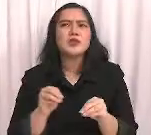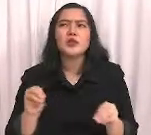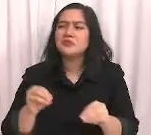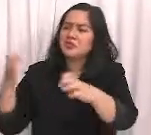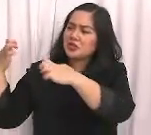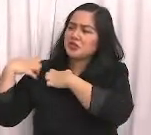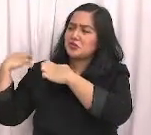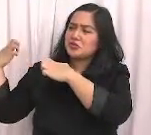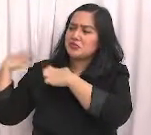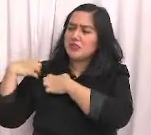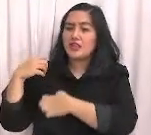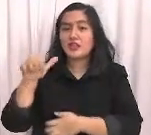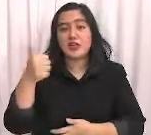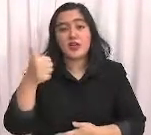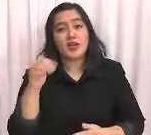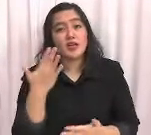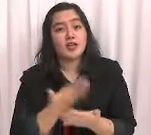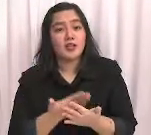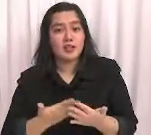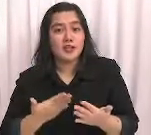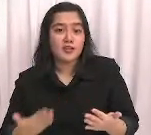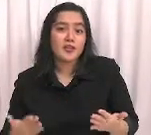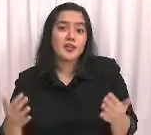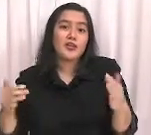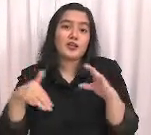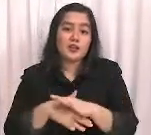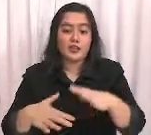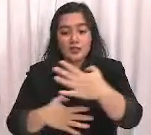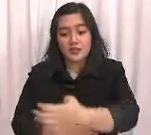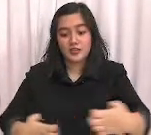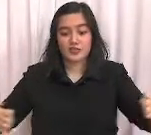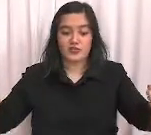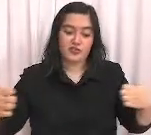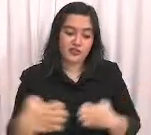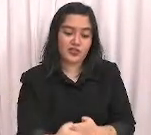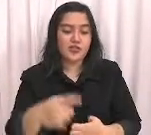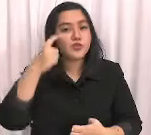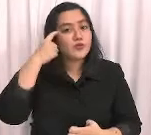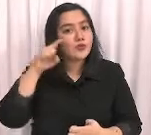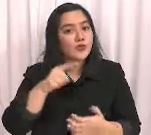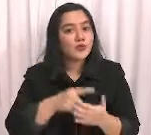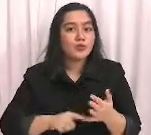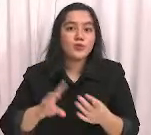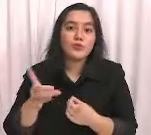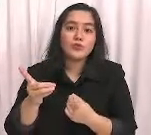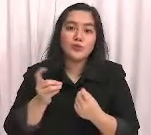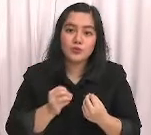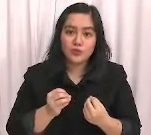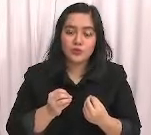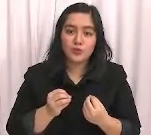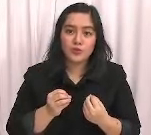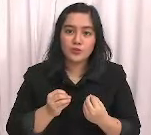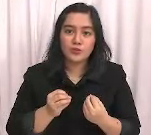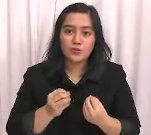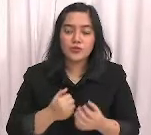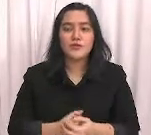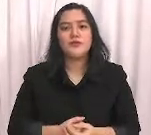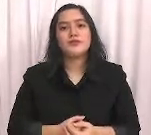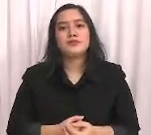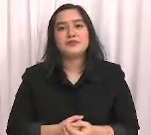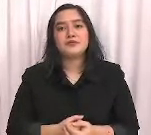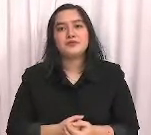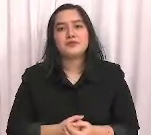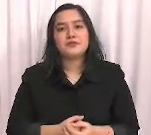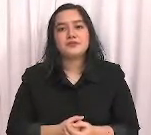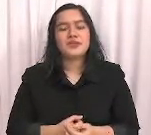Wala siyang inaasahang kapalit ng kanyang ginagawa. ang sabi niya, gagawin ko ito habang nabubuhay